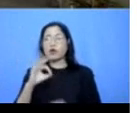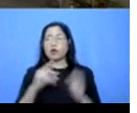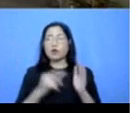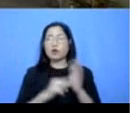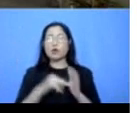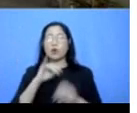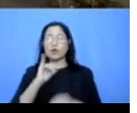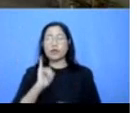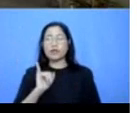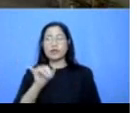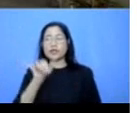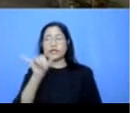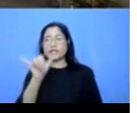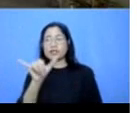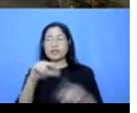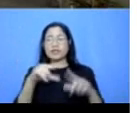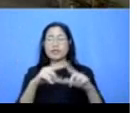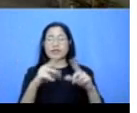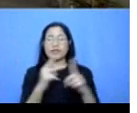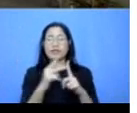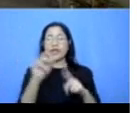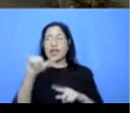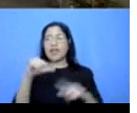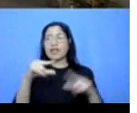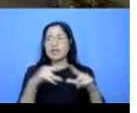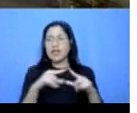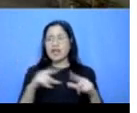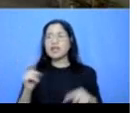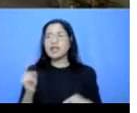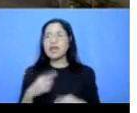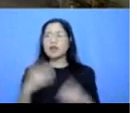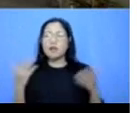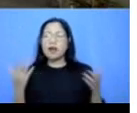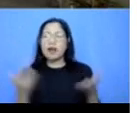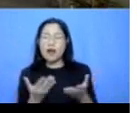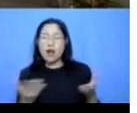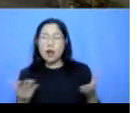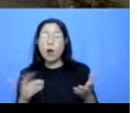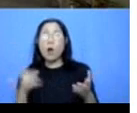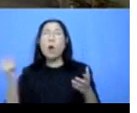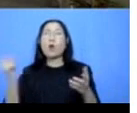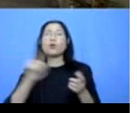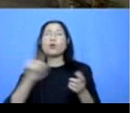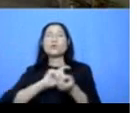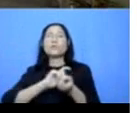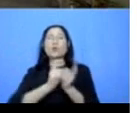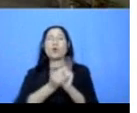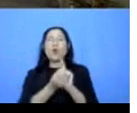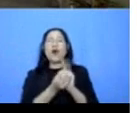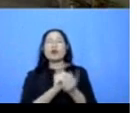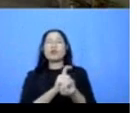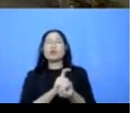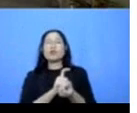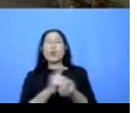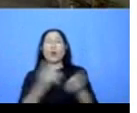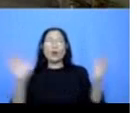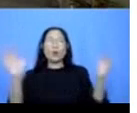SDN Pulungan dari Sidoarjo. Congratulations Bapak.